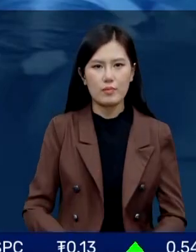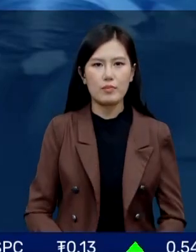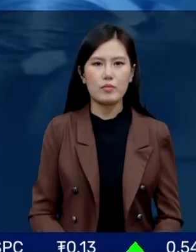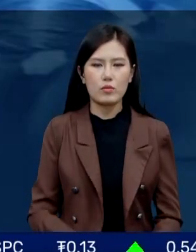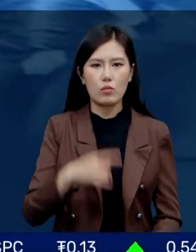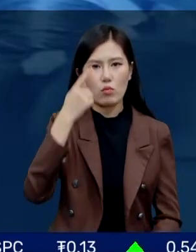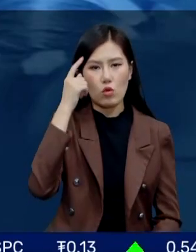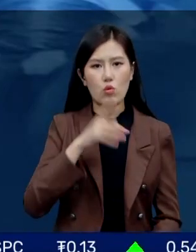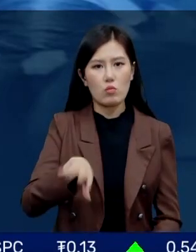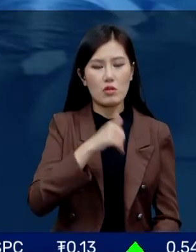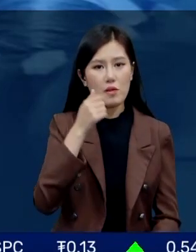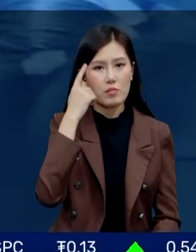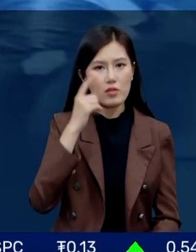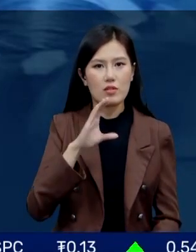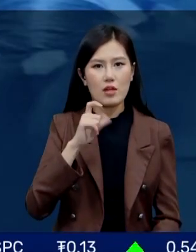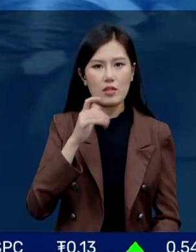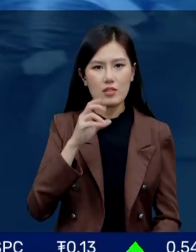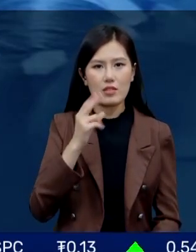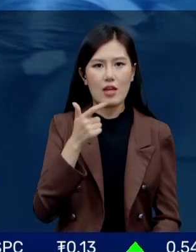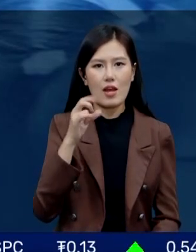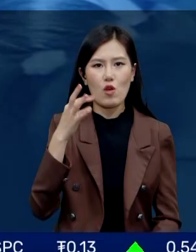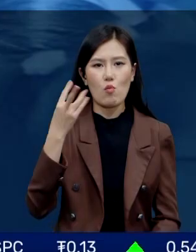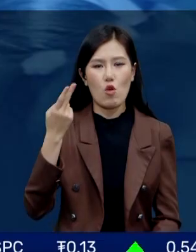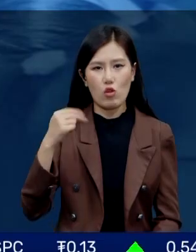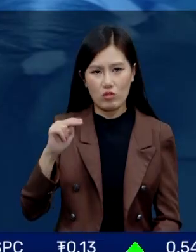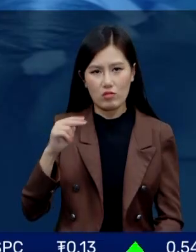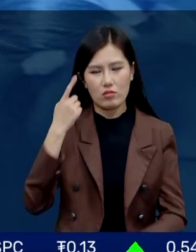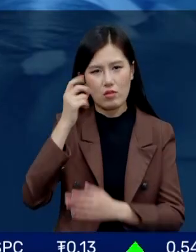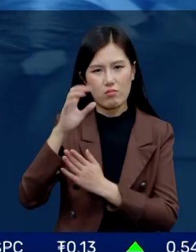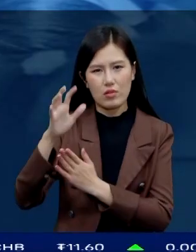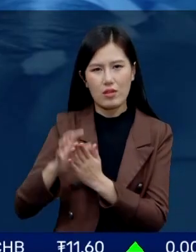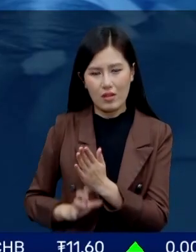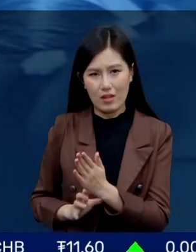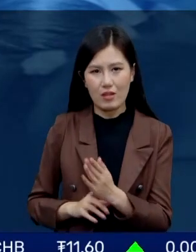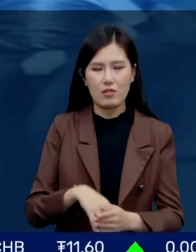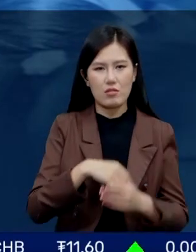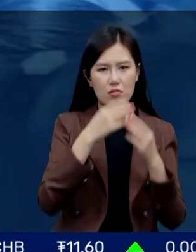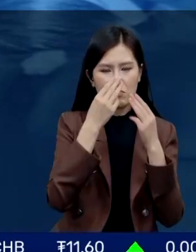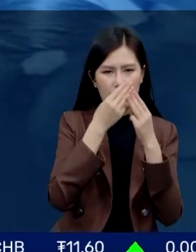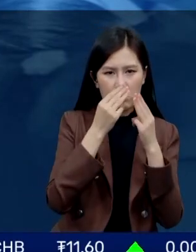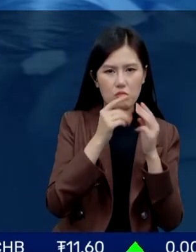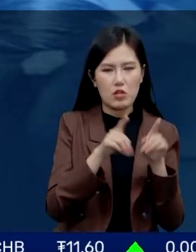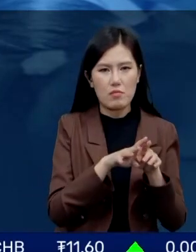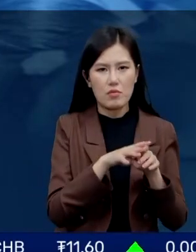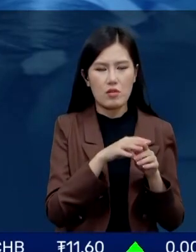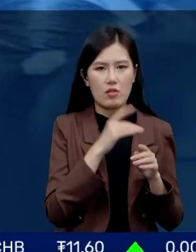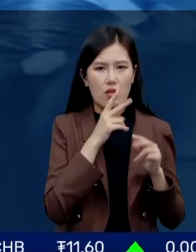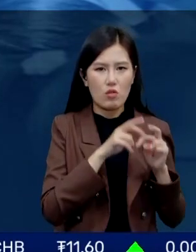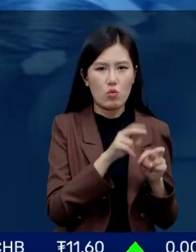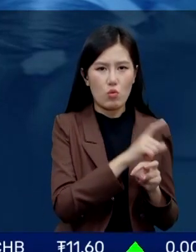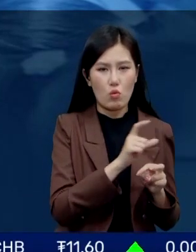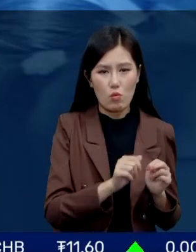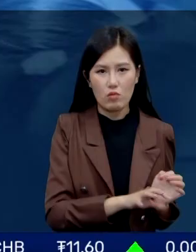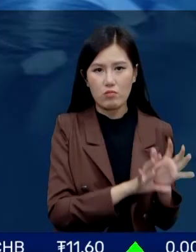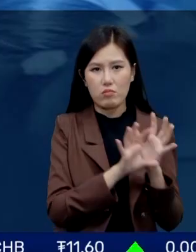Монгол хүн бүрийн сайн мэдэх сэх цагаан бог найраглалын хилзүүн шинжид хийсэн эрдэм шинжилгээний хорлыг хилзүүн эрдэмтэн судлаачид бас ерөнхий боловсролын